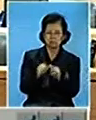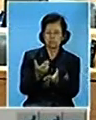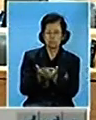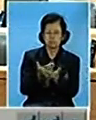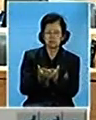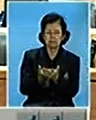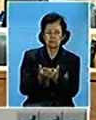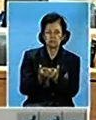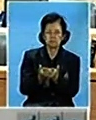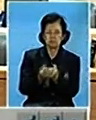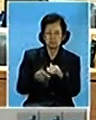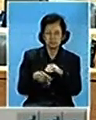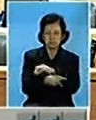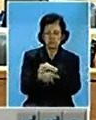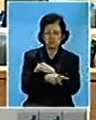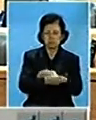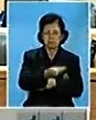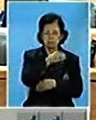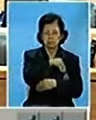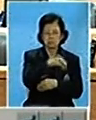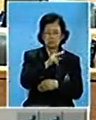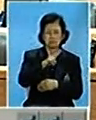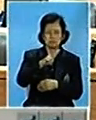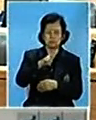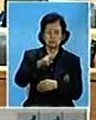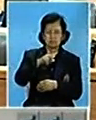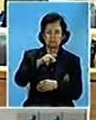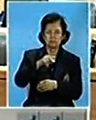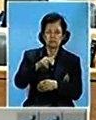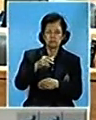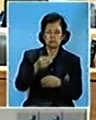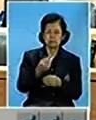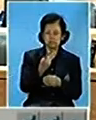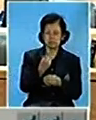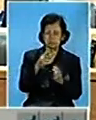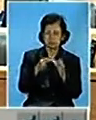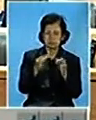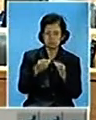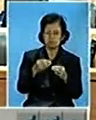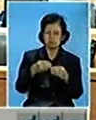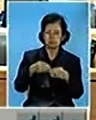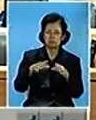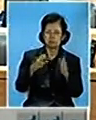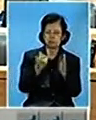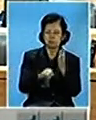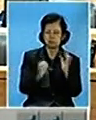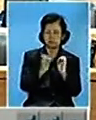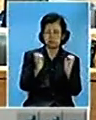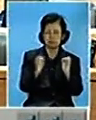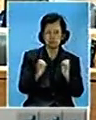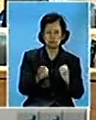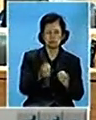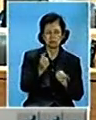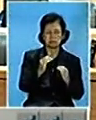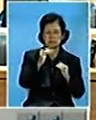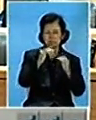278ล้านครับทั้ง2คดีกี่คดีหลุดหมดครับท่านประธานนี่คือความอยุติธรรมของ